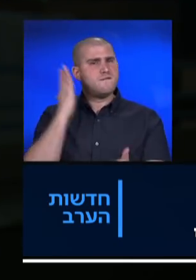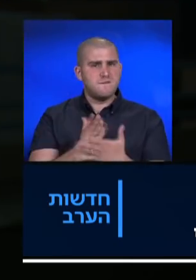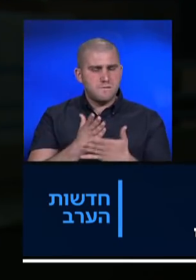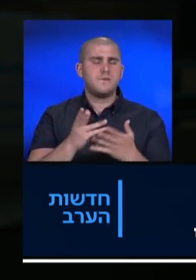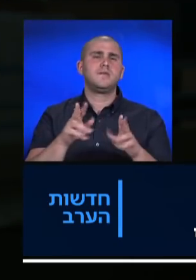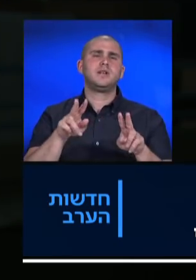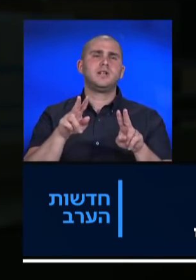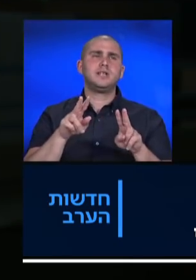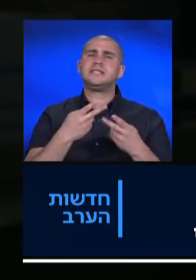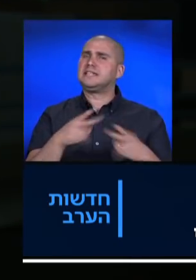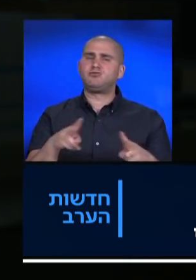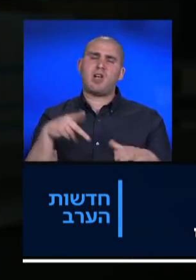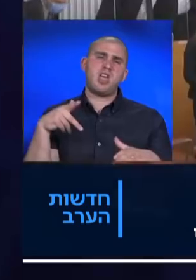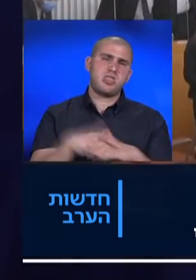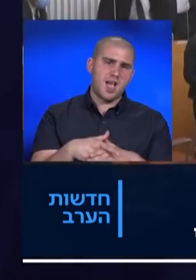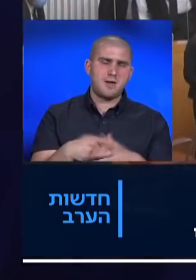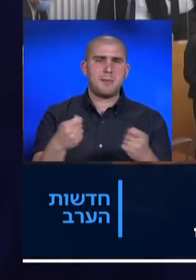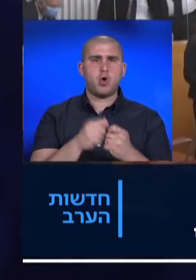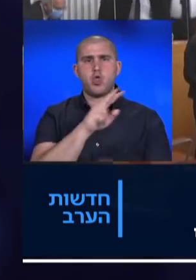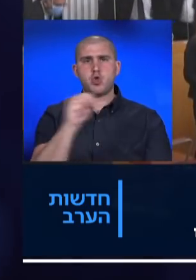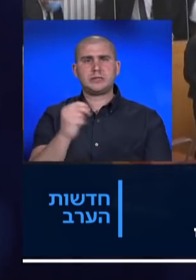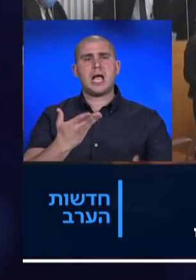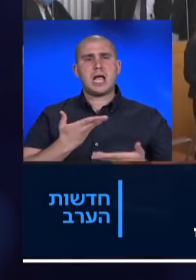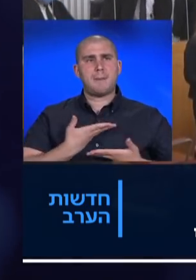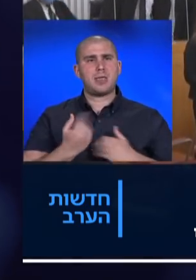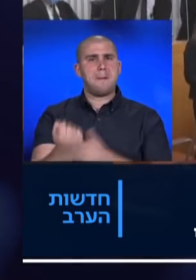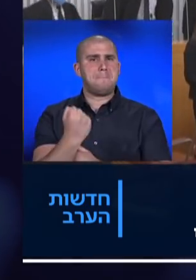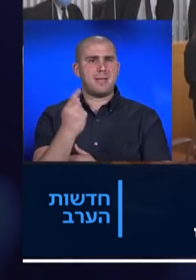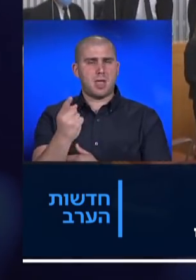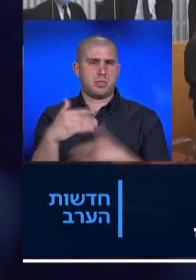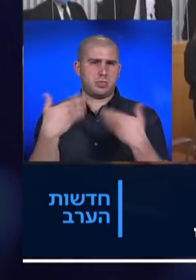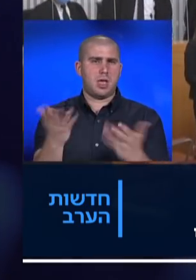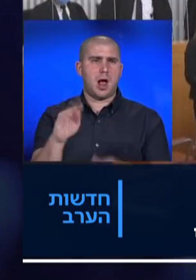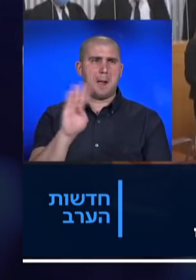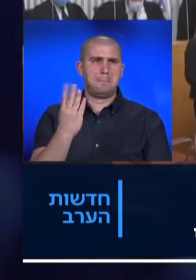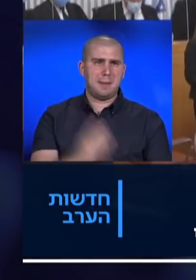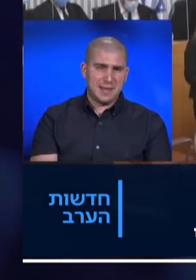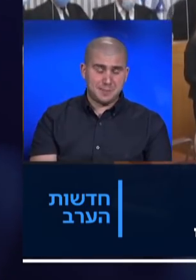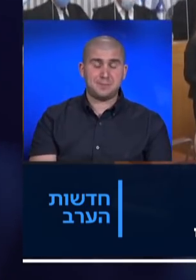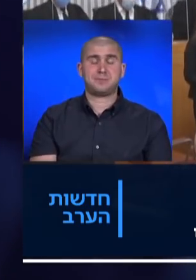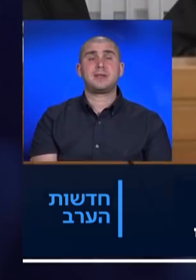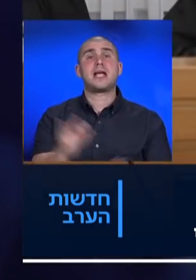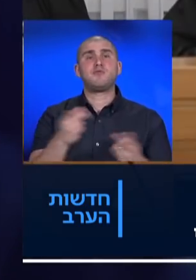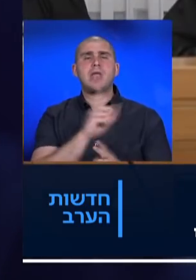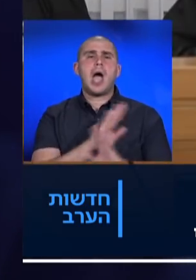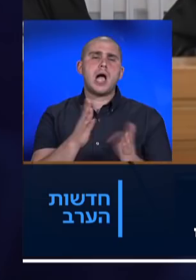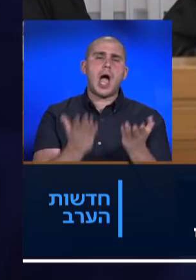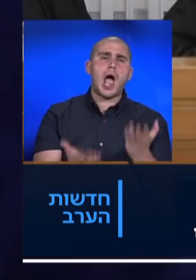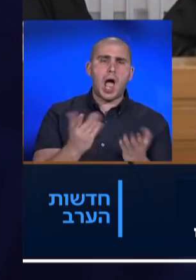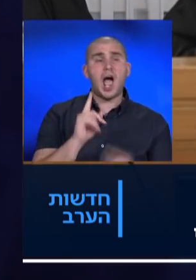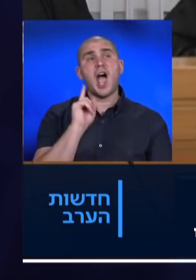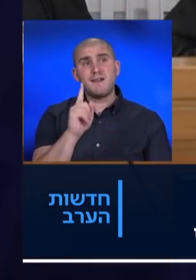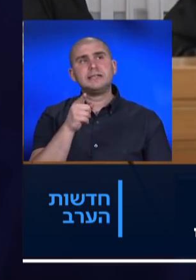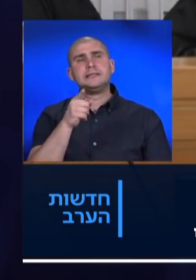אפשר להתערב בסוגיית קבלת המנדט, הטלת המנדט על נתניהו. כמובן זאת רק הערכה, אבל זאת בהחלט